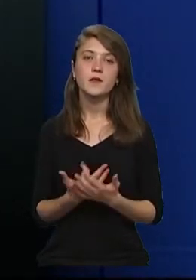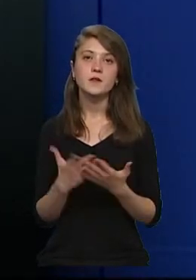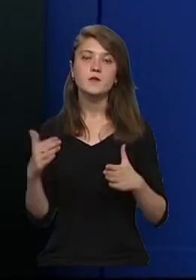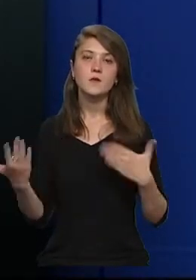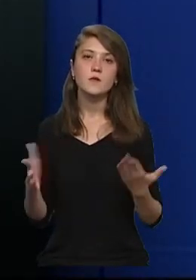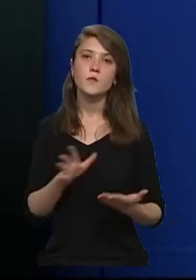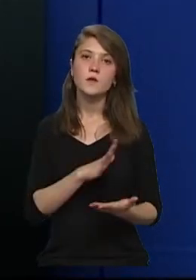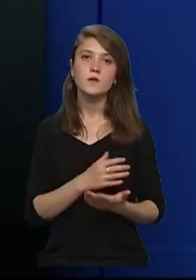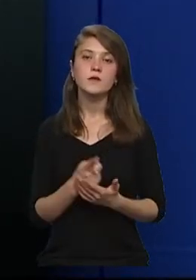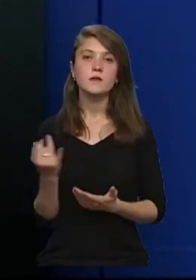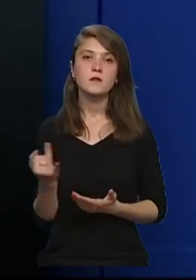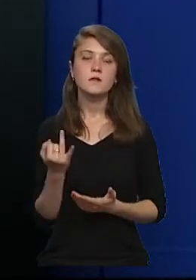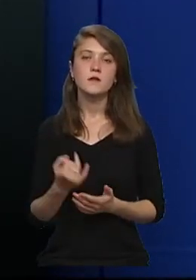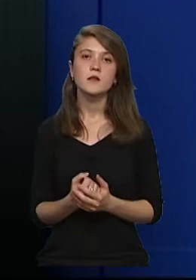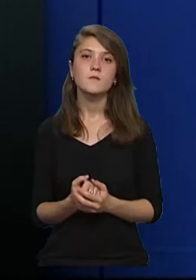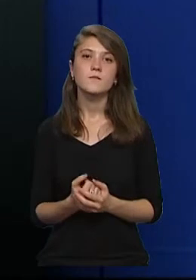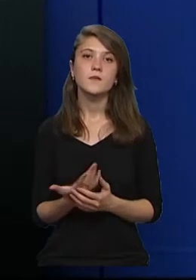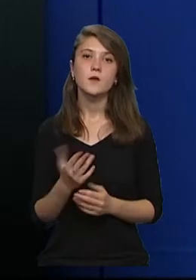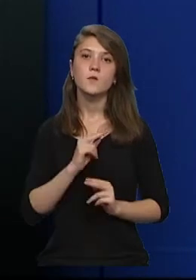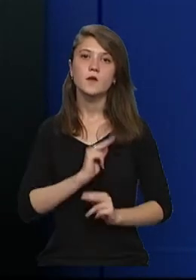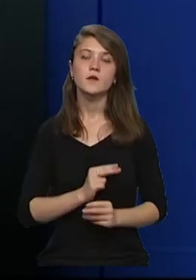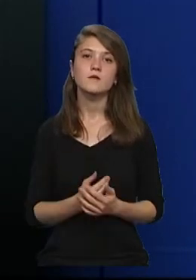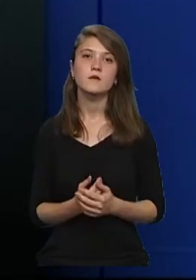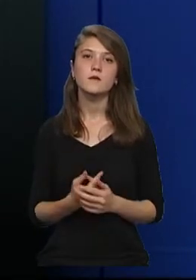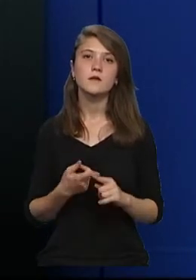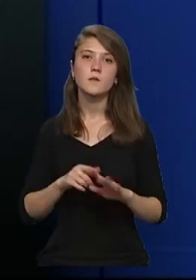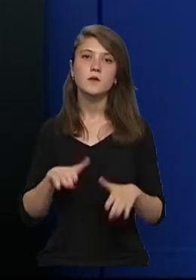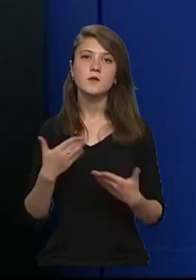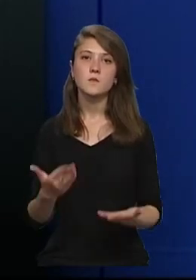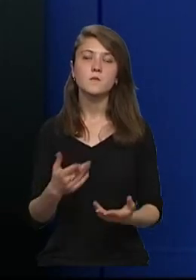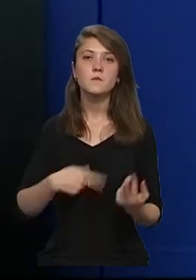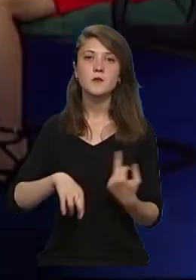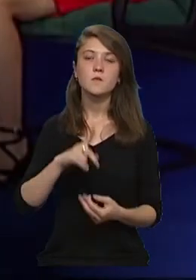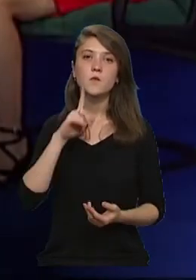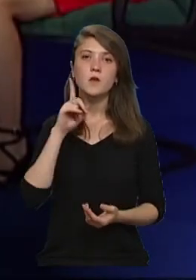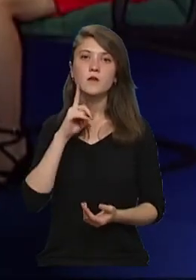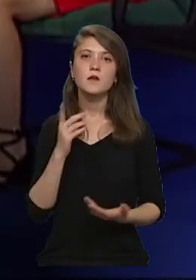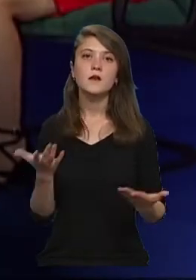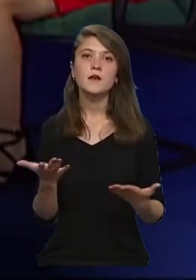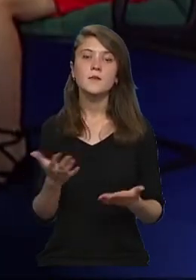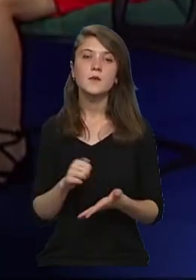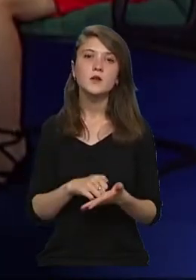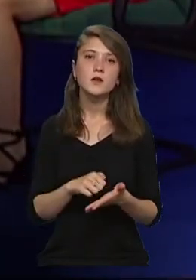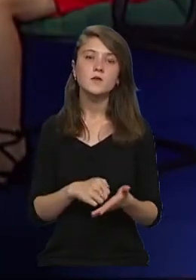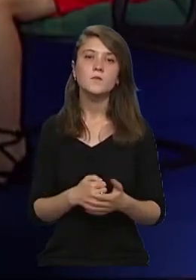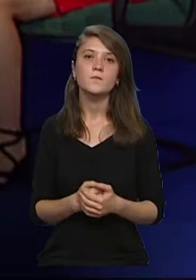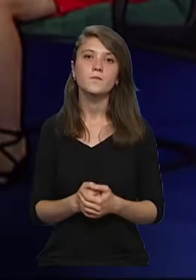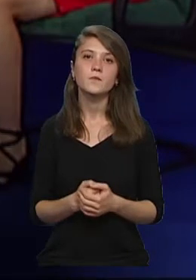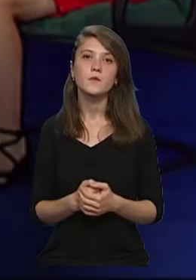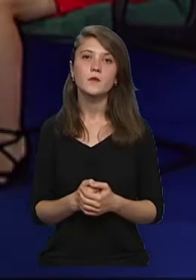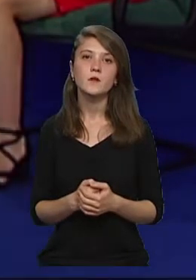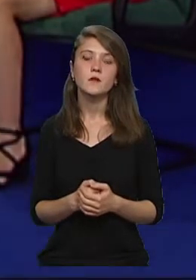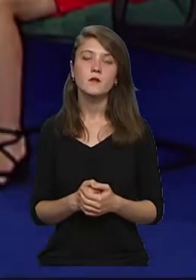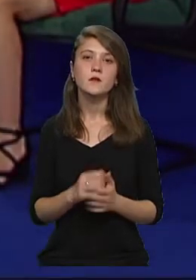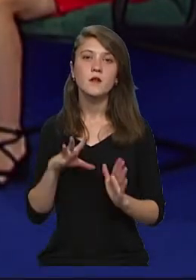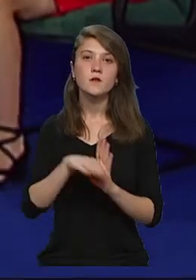різносторонні були заінтересовані сторони, які опрацьовувалися, це представники бізнесу, молодь. І яким чином вдалося залучити їхні